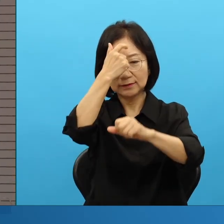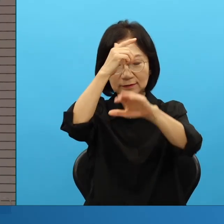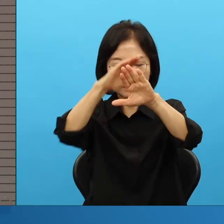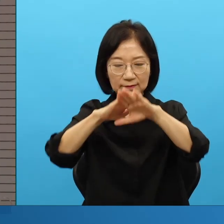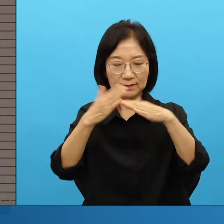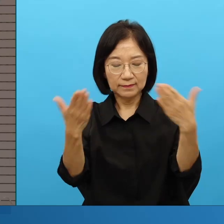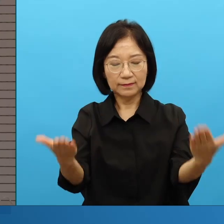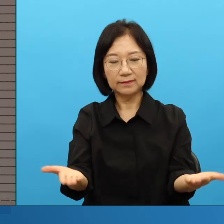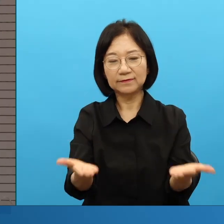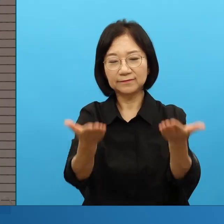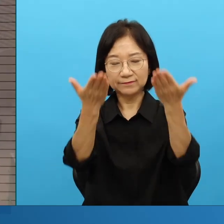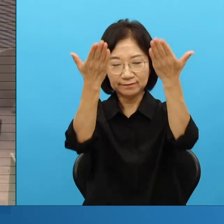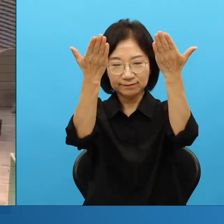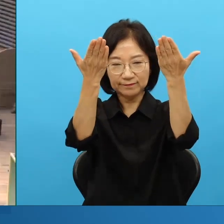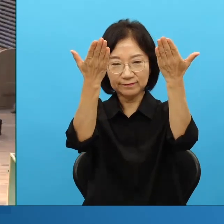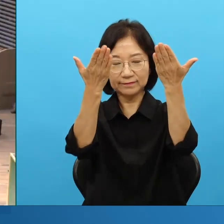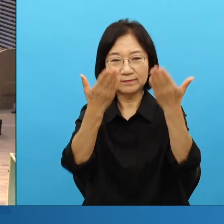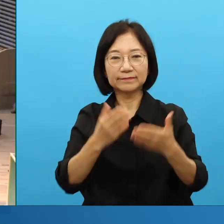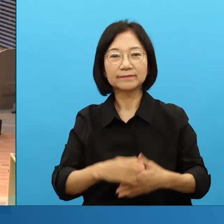神是灵，所以拜他的必须用心灵和诚实拜他。